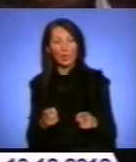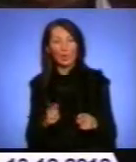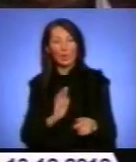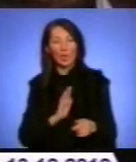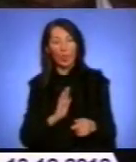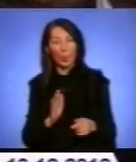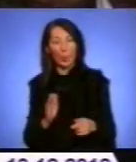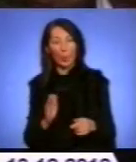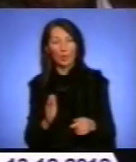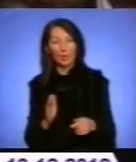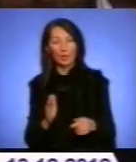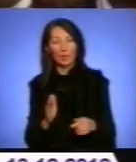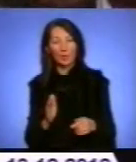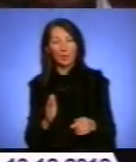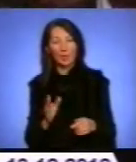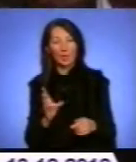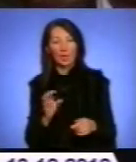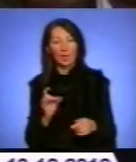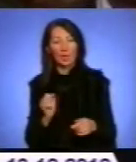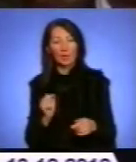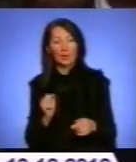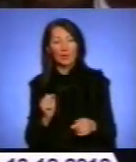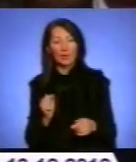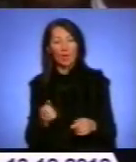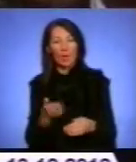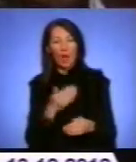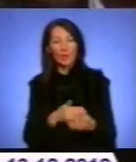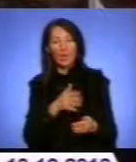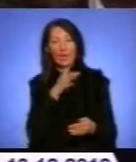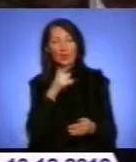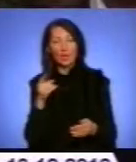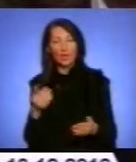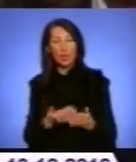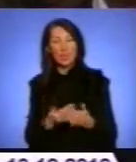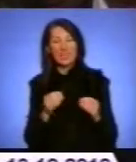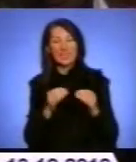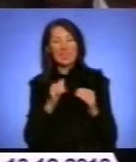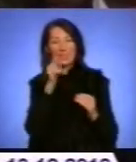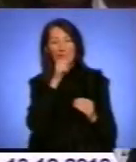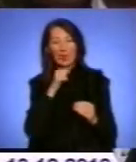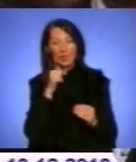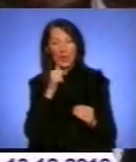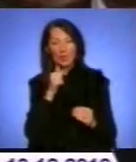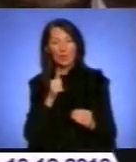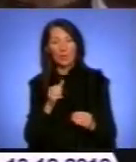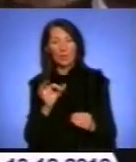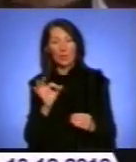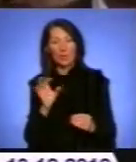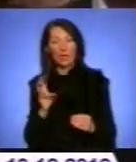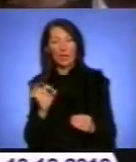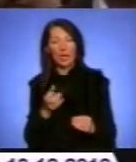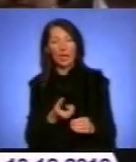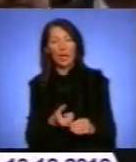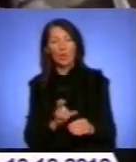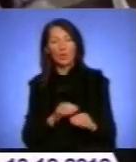були на останнім часом, майже 10 років, на досить